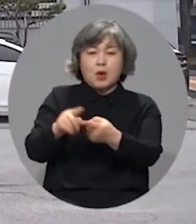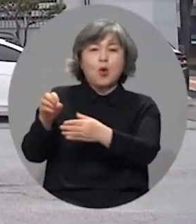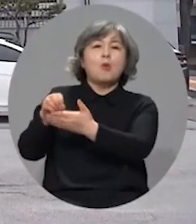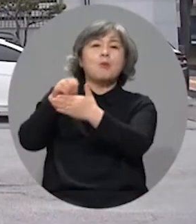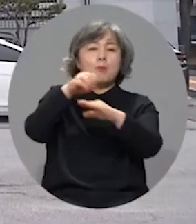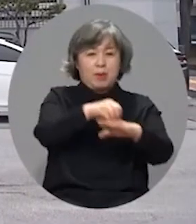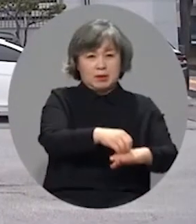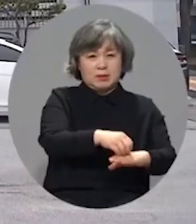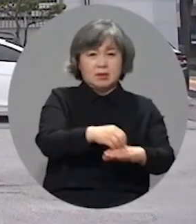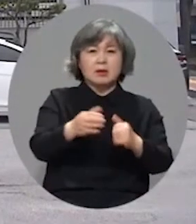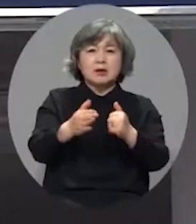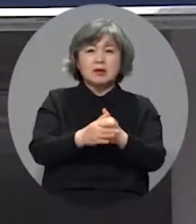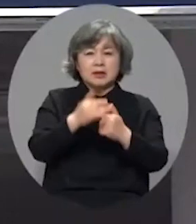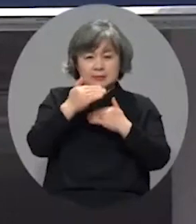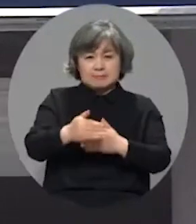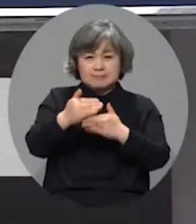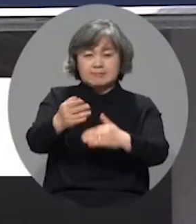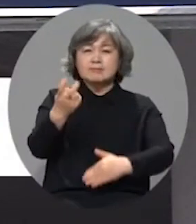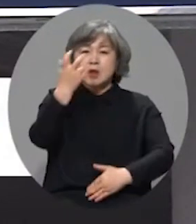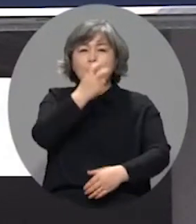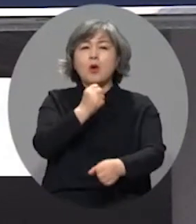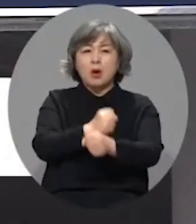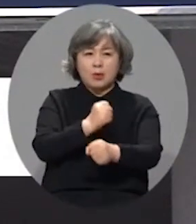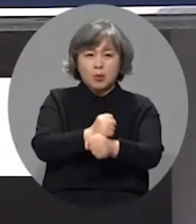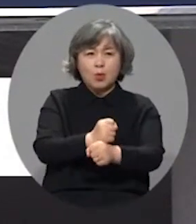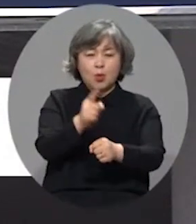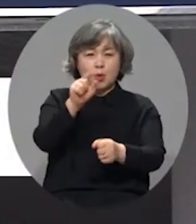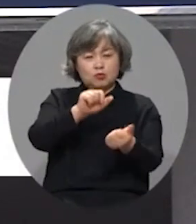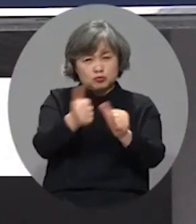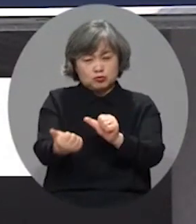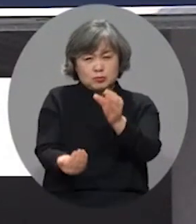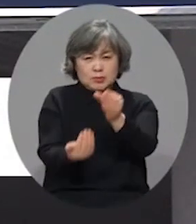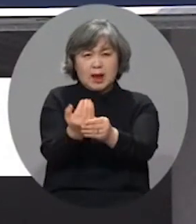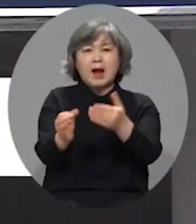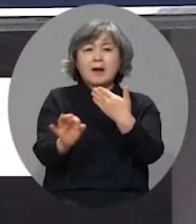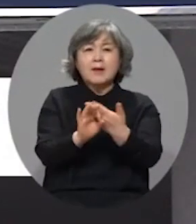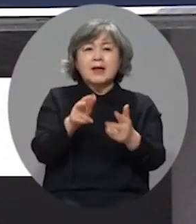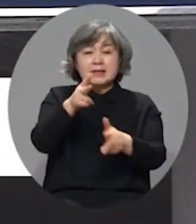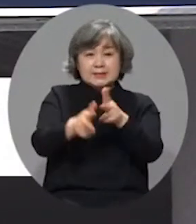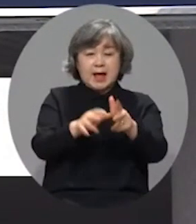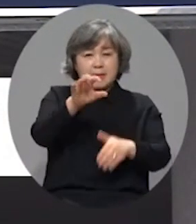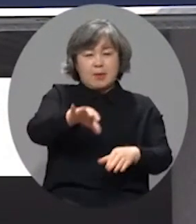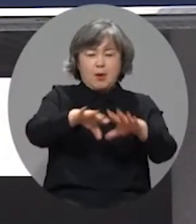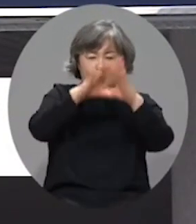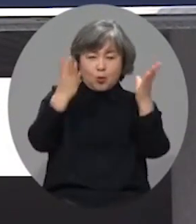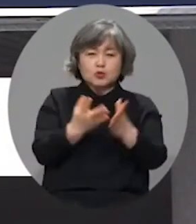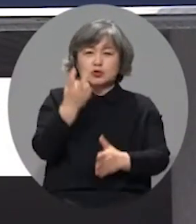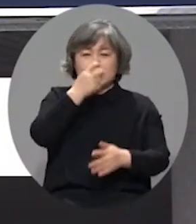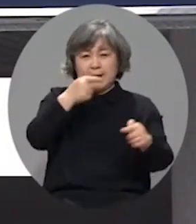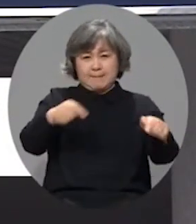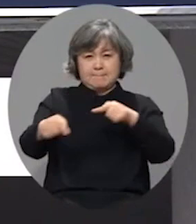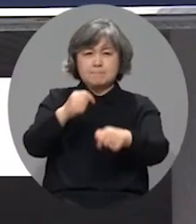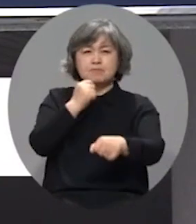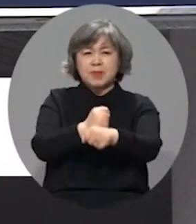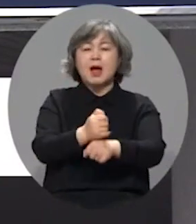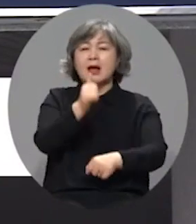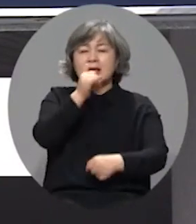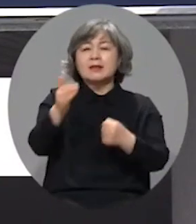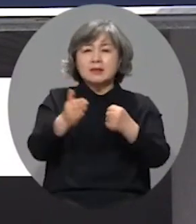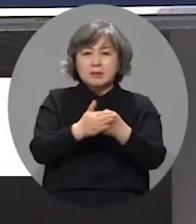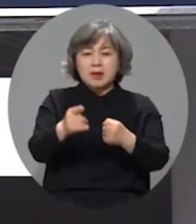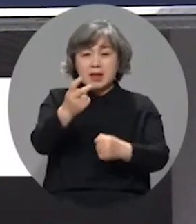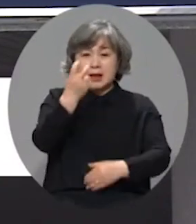겁니다. 정기적으로 점검은 했고요. 사망재해가 발생을 하면 사업장 전체에 대해서 감독을 하도록 되어